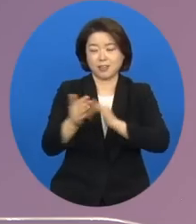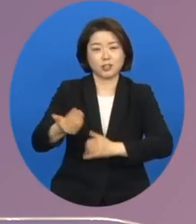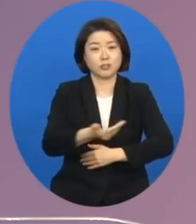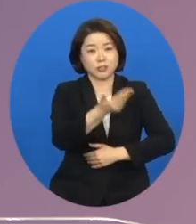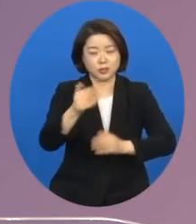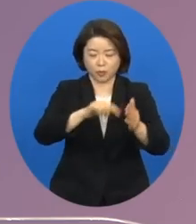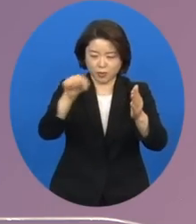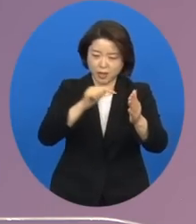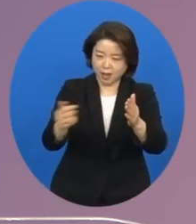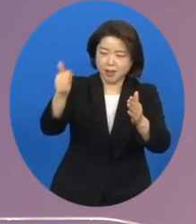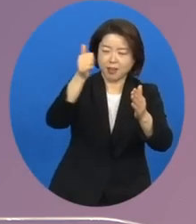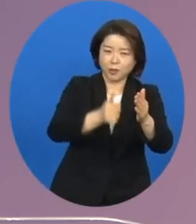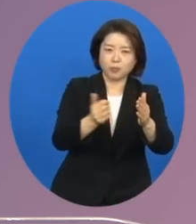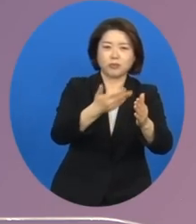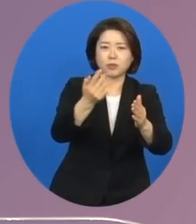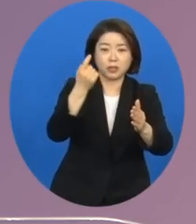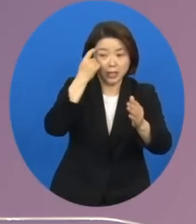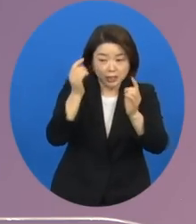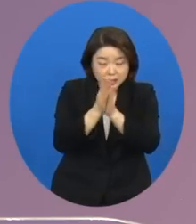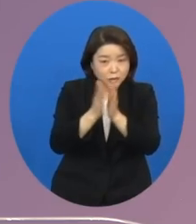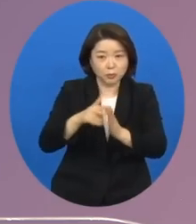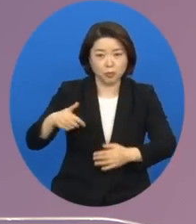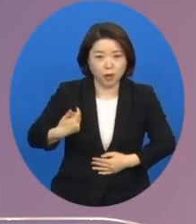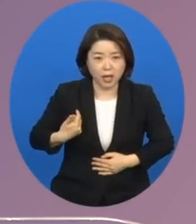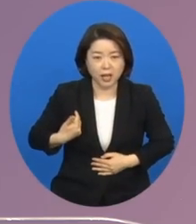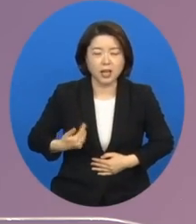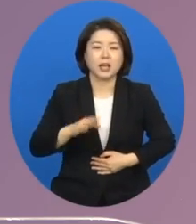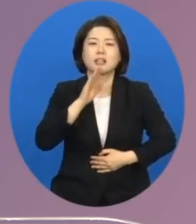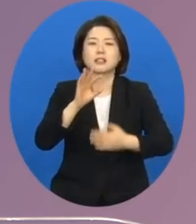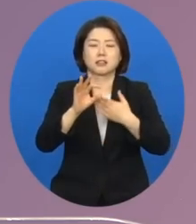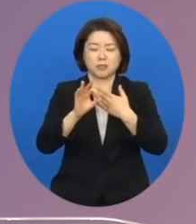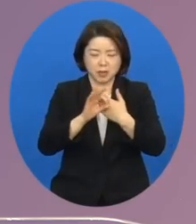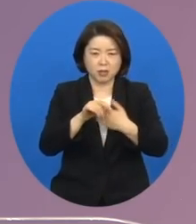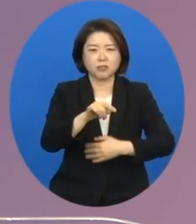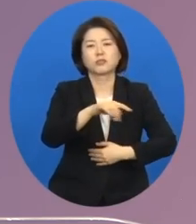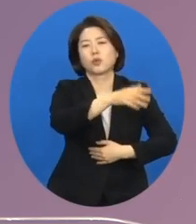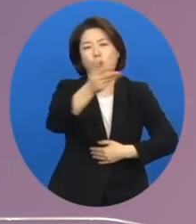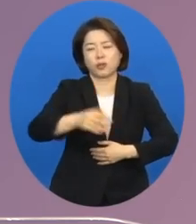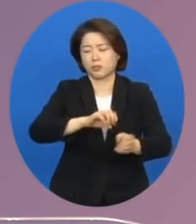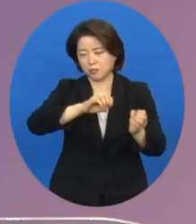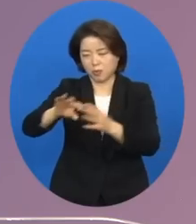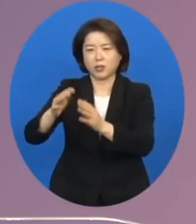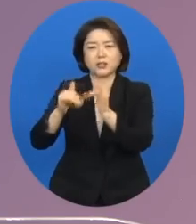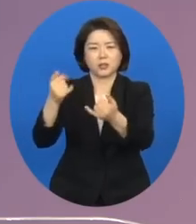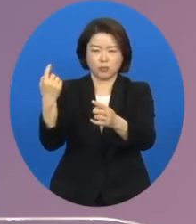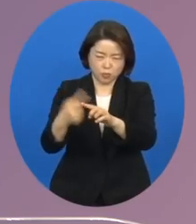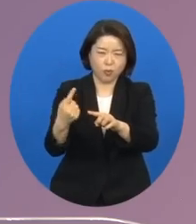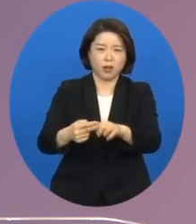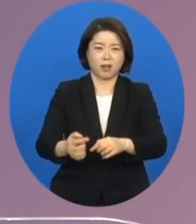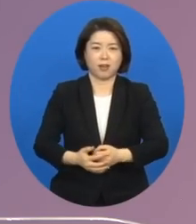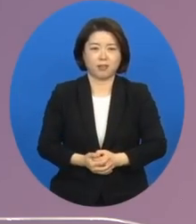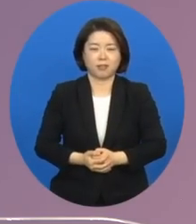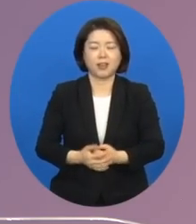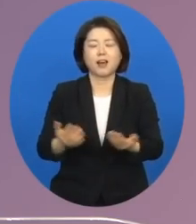계신 줄을 너희가 스스로 알지 못하느냐 그렇지 않으면 너희는 버림받은 자니라